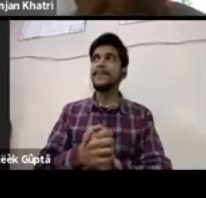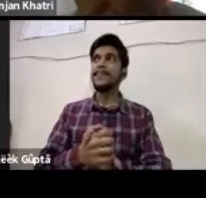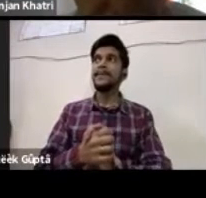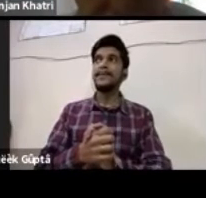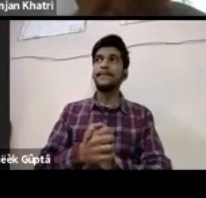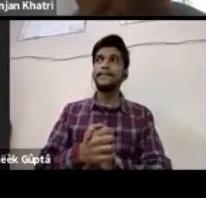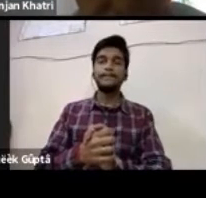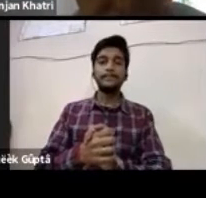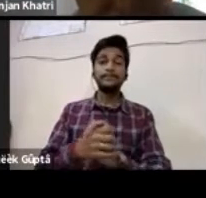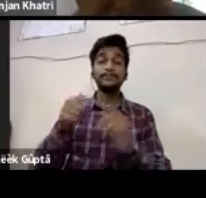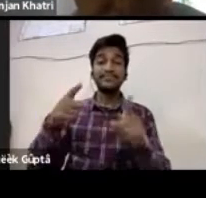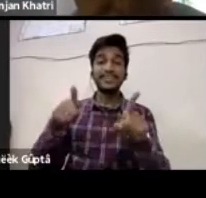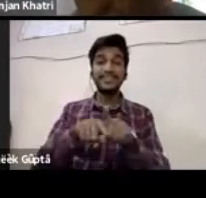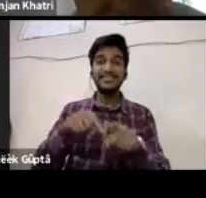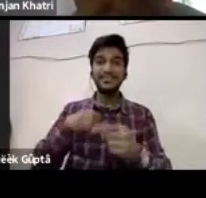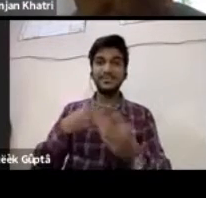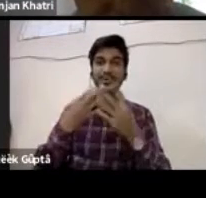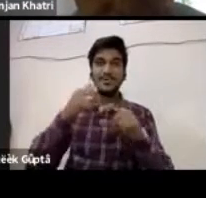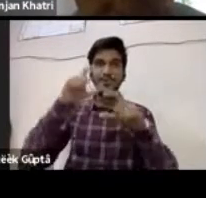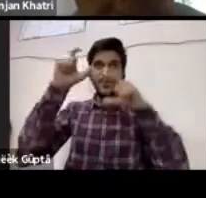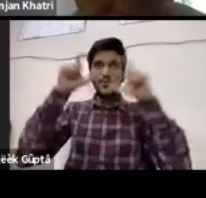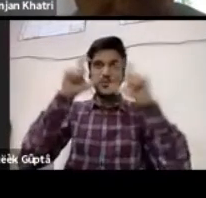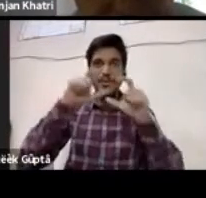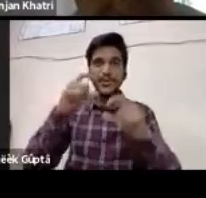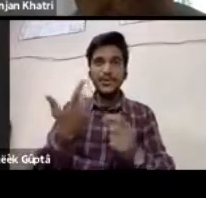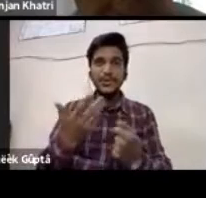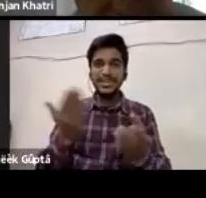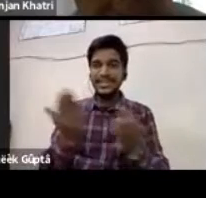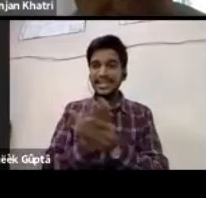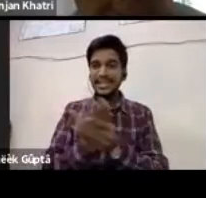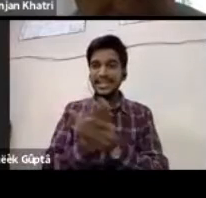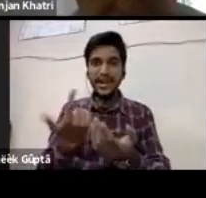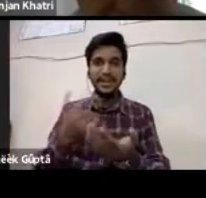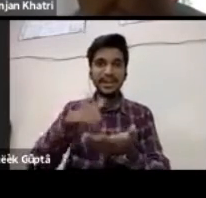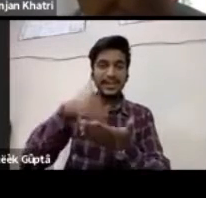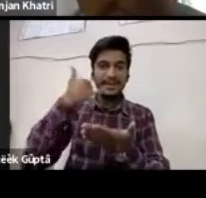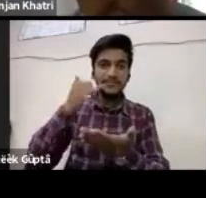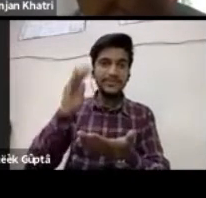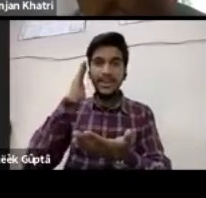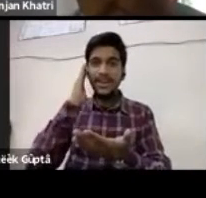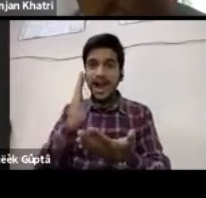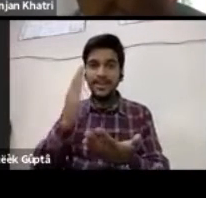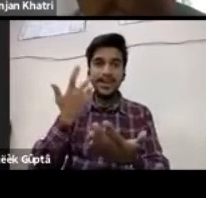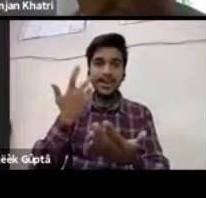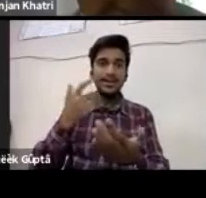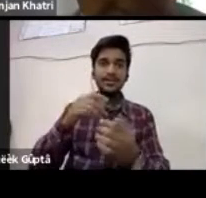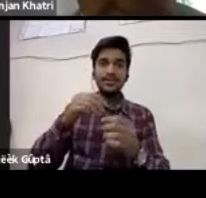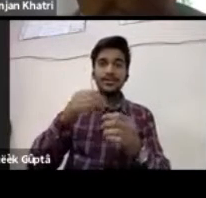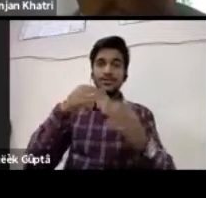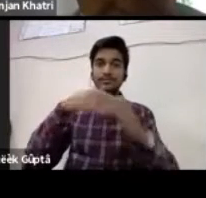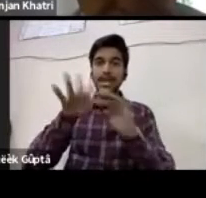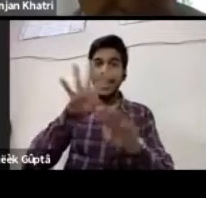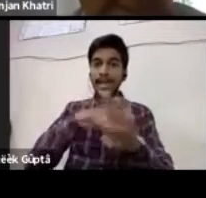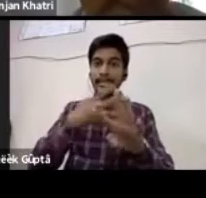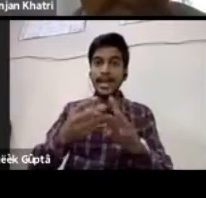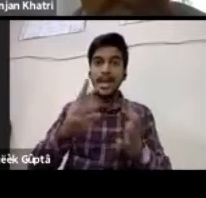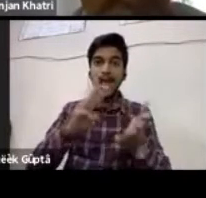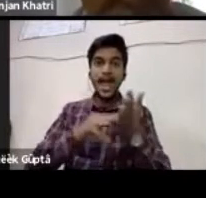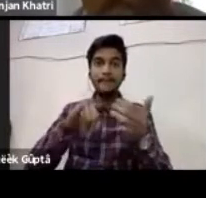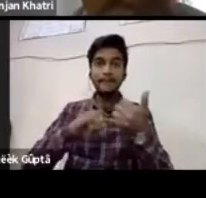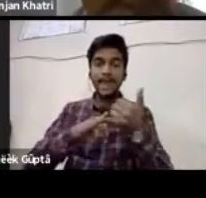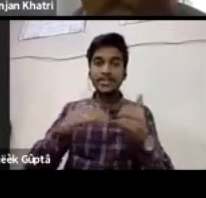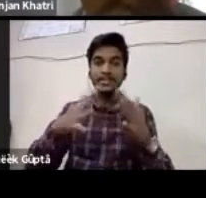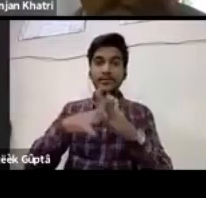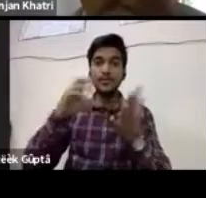फोटो खींच के उससे डॉक्यूमेंट को पढ़ा जाता है, जिसपे फोन रख के फोकस कर सकते हैं हम। तो ब्लाइंड पर्सन